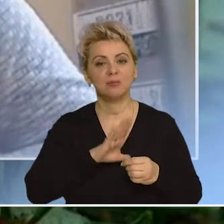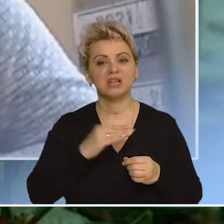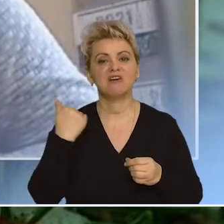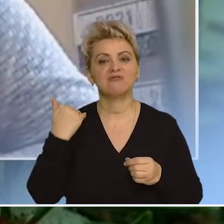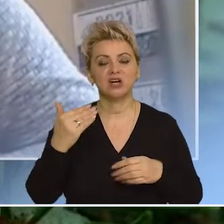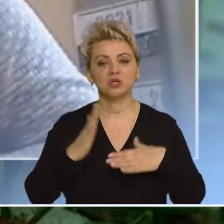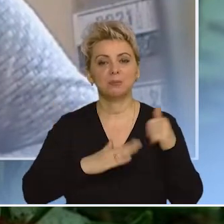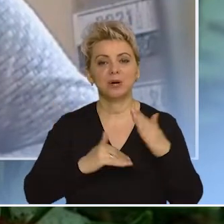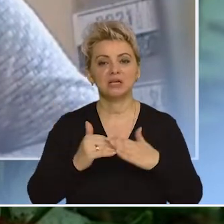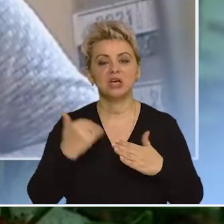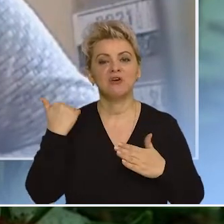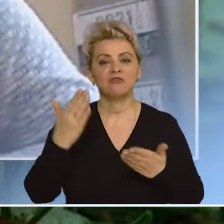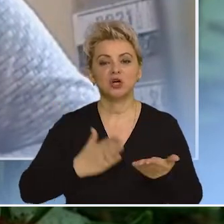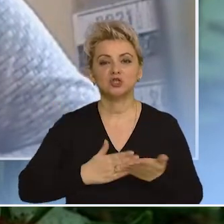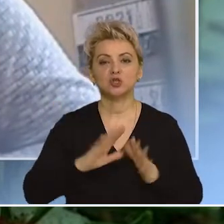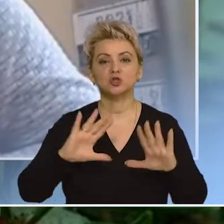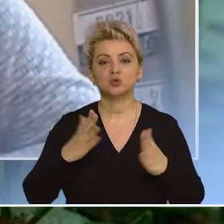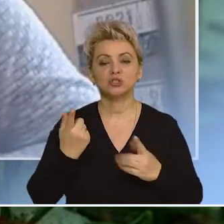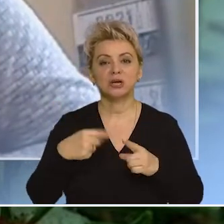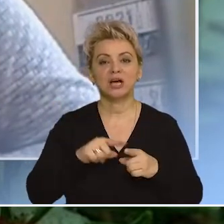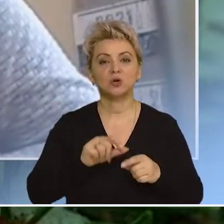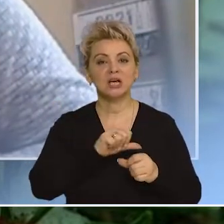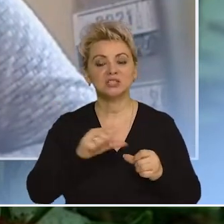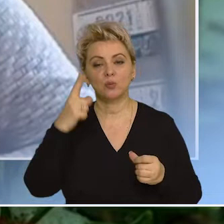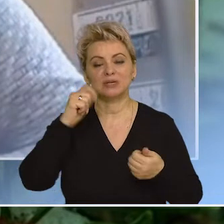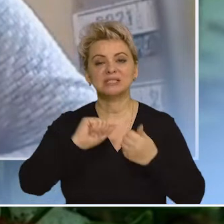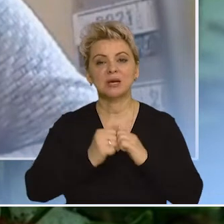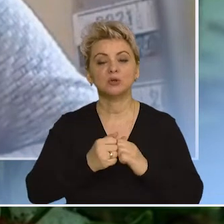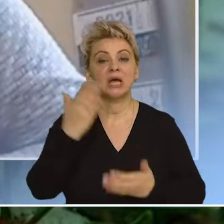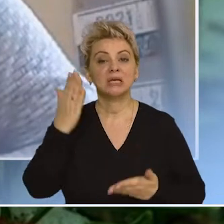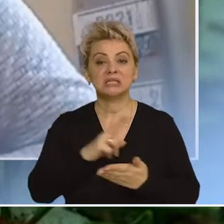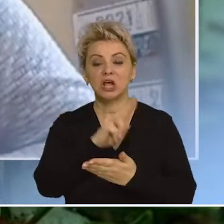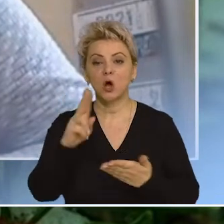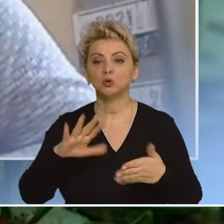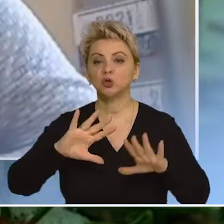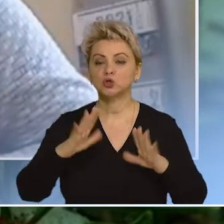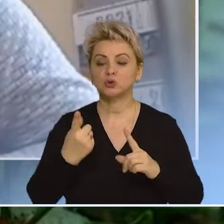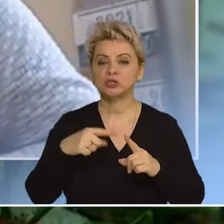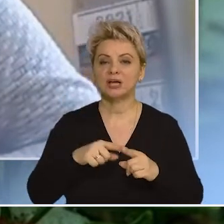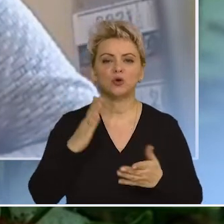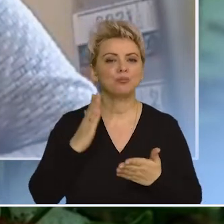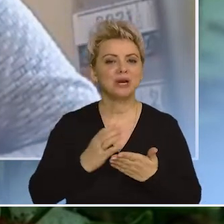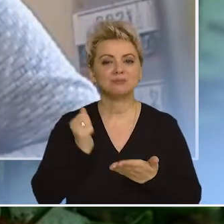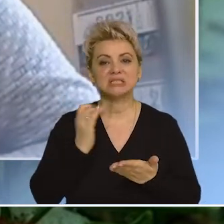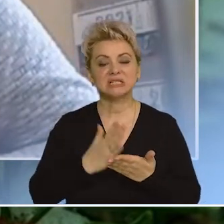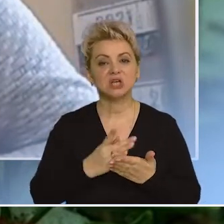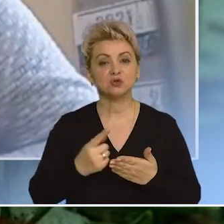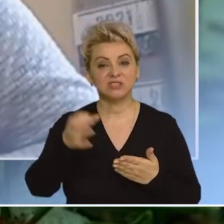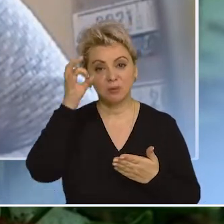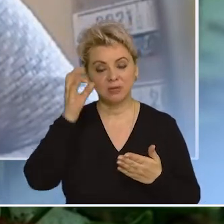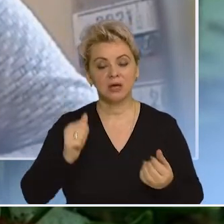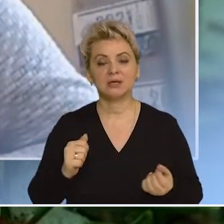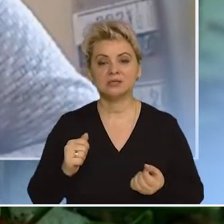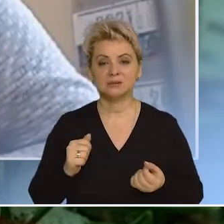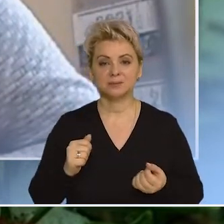было в вашей практике, в вашей службе случаев, которые вам особо запомнились. Но есть ли какой-то случай, который вот прям сразу приходит на